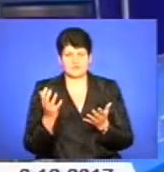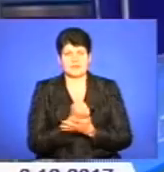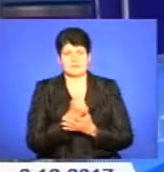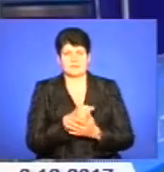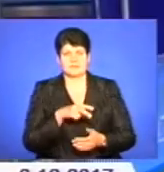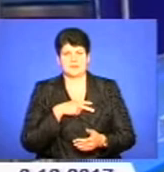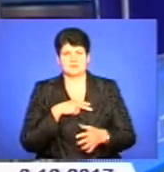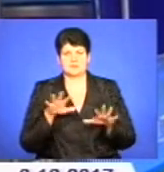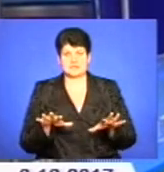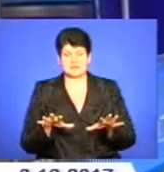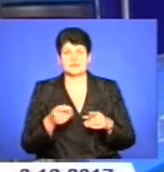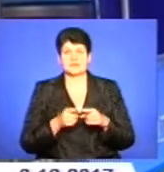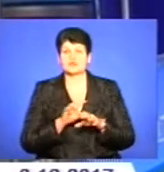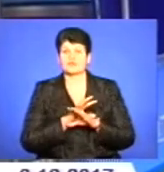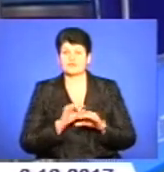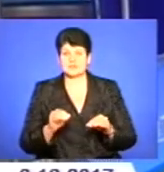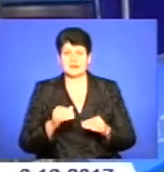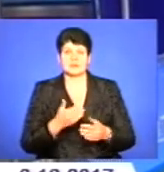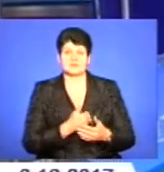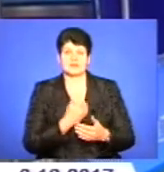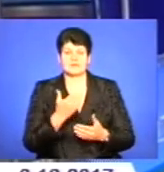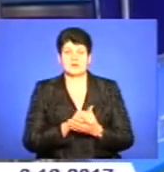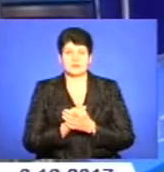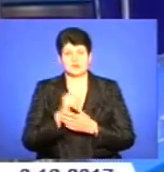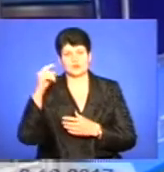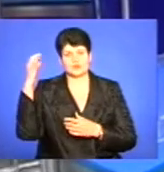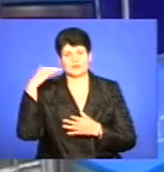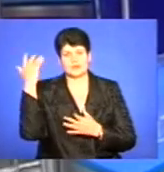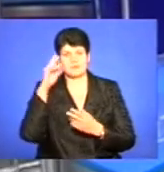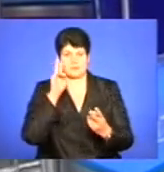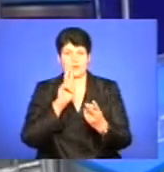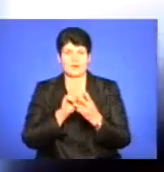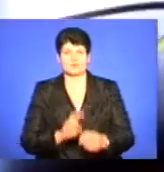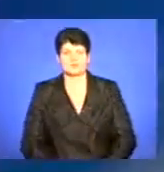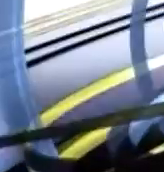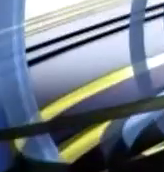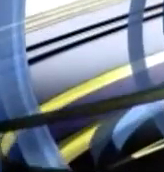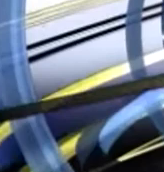місця. На цьому у мене все. Я бажаю вам мирного і сонячного неба. Побачимось!